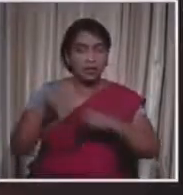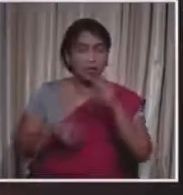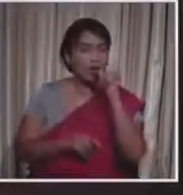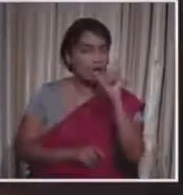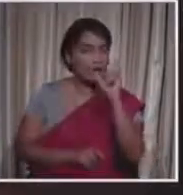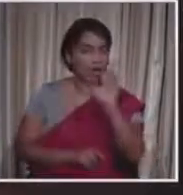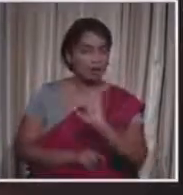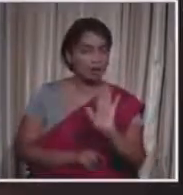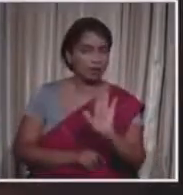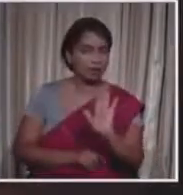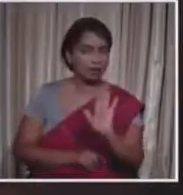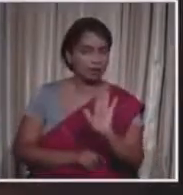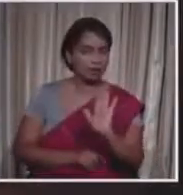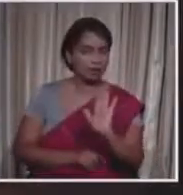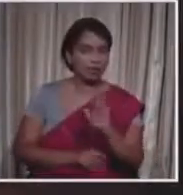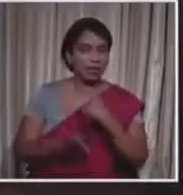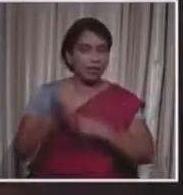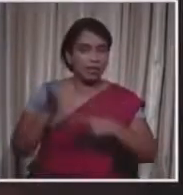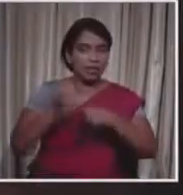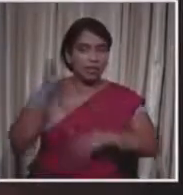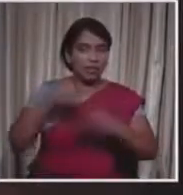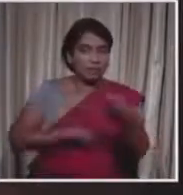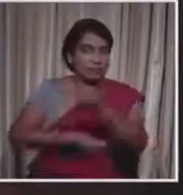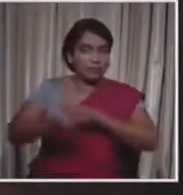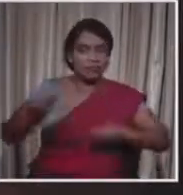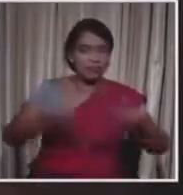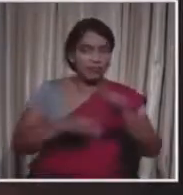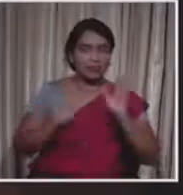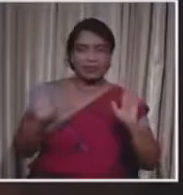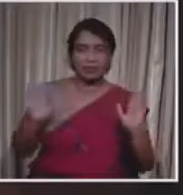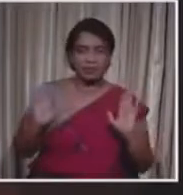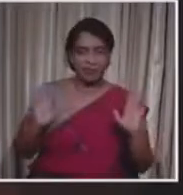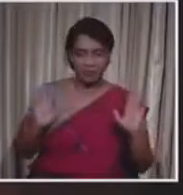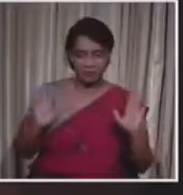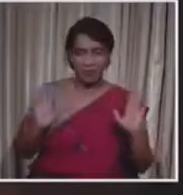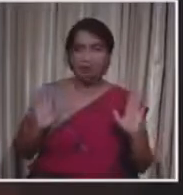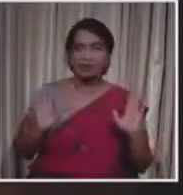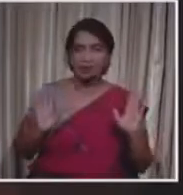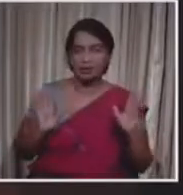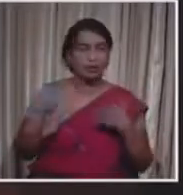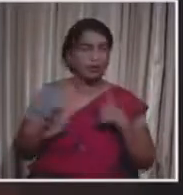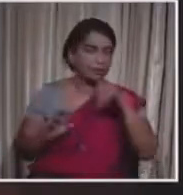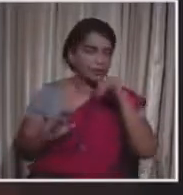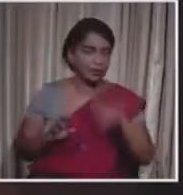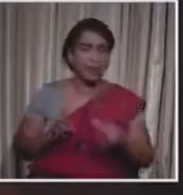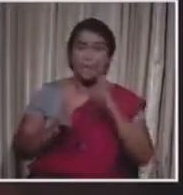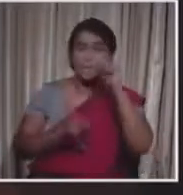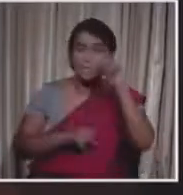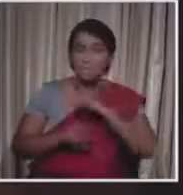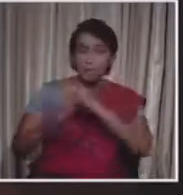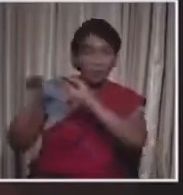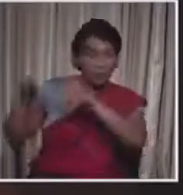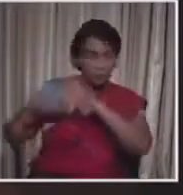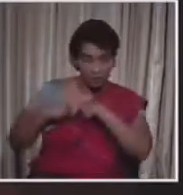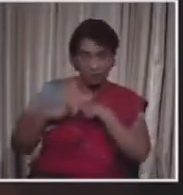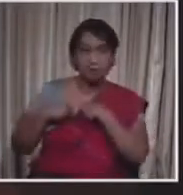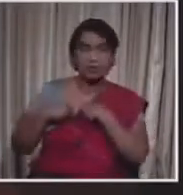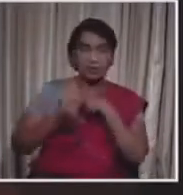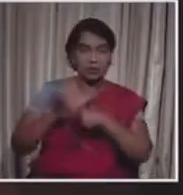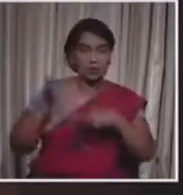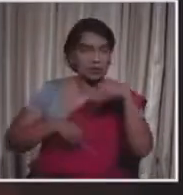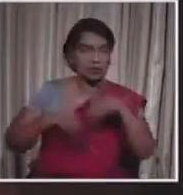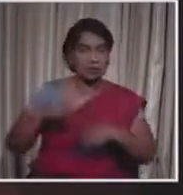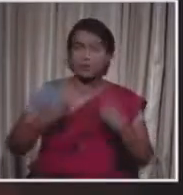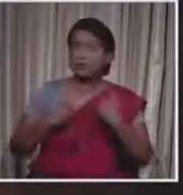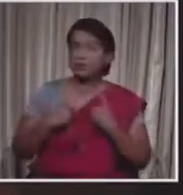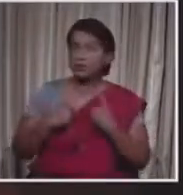නෙවෙයි දේශපාලන ඩීල් නෙවෙයි අපි කවදාවත් ජනතාව දුන්නු වරම